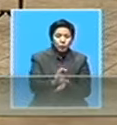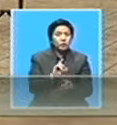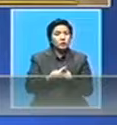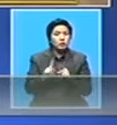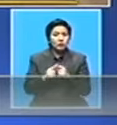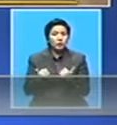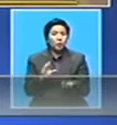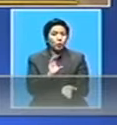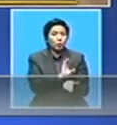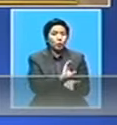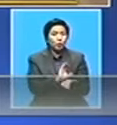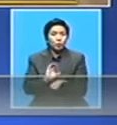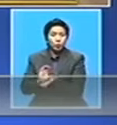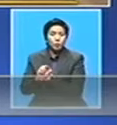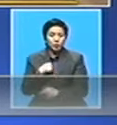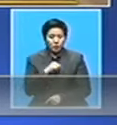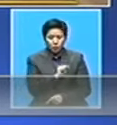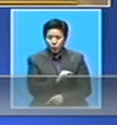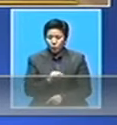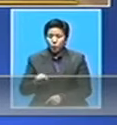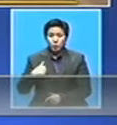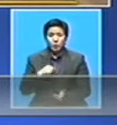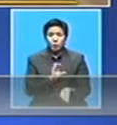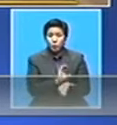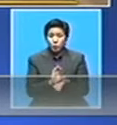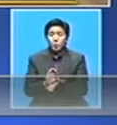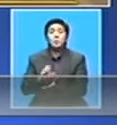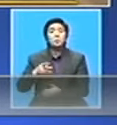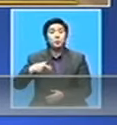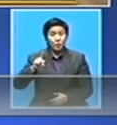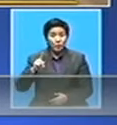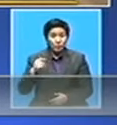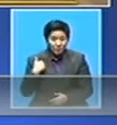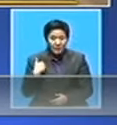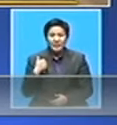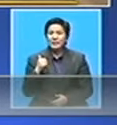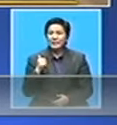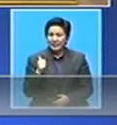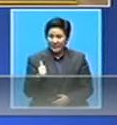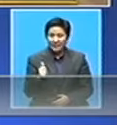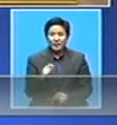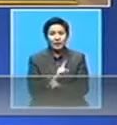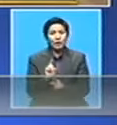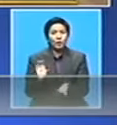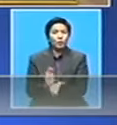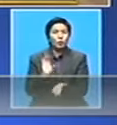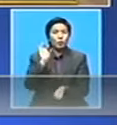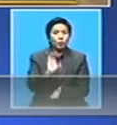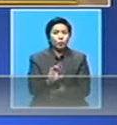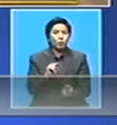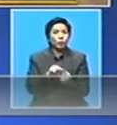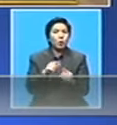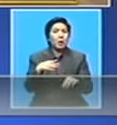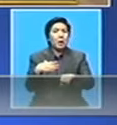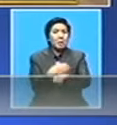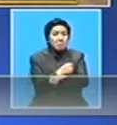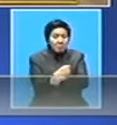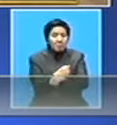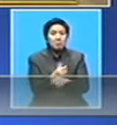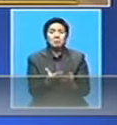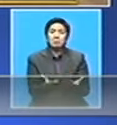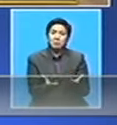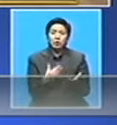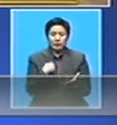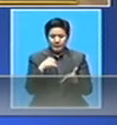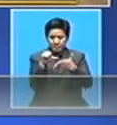ติความขัดแย้งปฏิรูปประเทศให้สามารถเดินหน้าพัฒนาไปได้อย่างยั่งยืนปัญหาใดๆที่สะสมมาขาดการดูแล